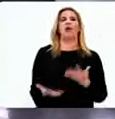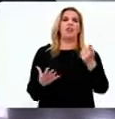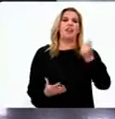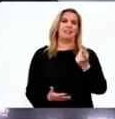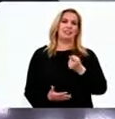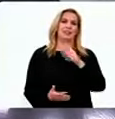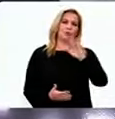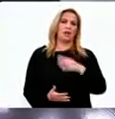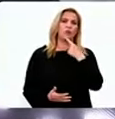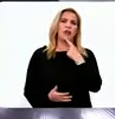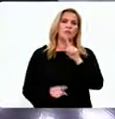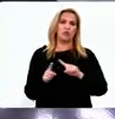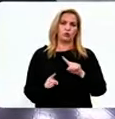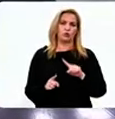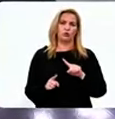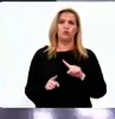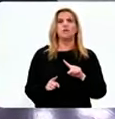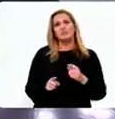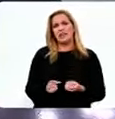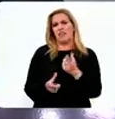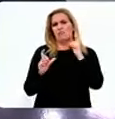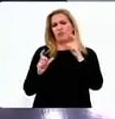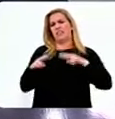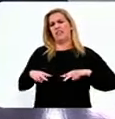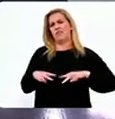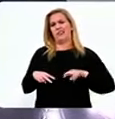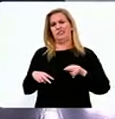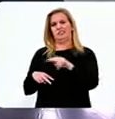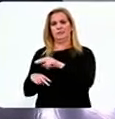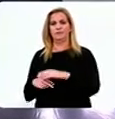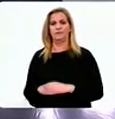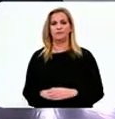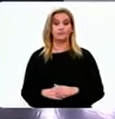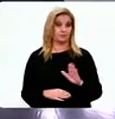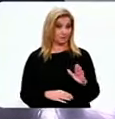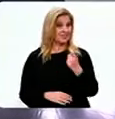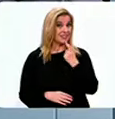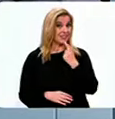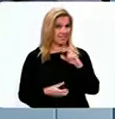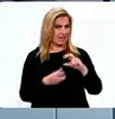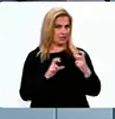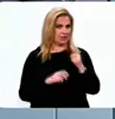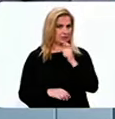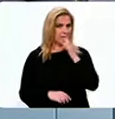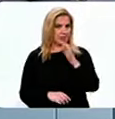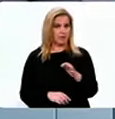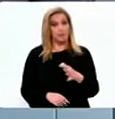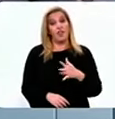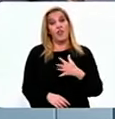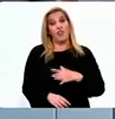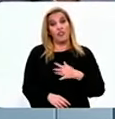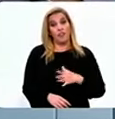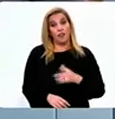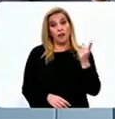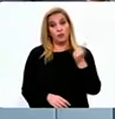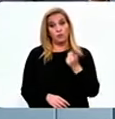βάλουμε τα πράγματα στη θέση τους. Όντως, ο κύριος Κασελάκης στη συνέντευξη του την τελευταία στο Sky είπε ότι προσδοκώ τουλάχιστον ένα ποσοστό